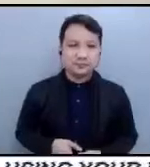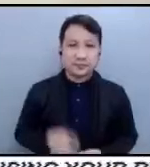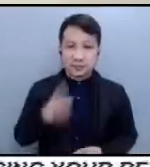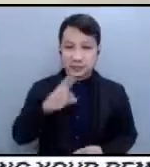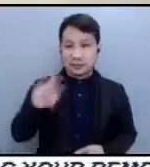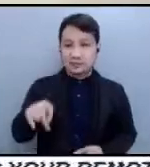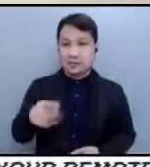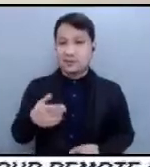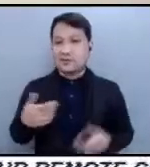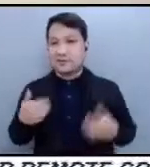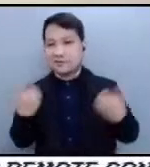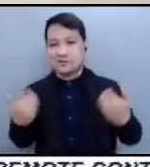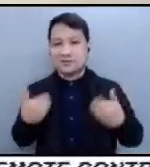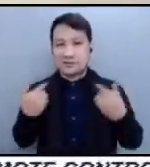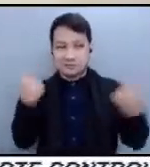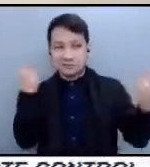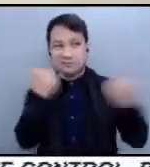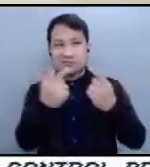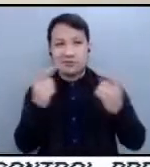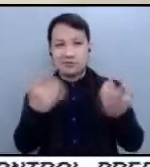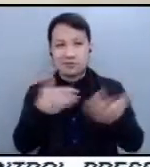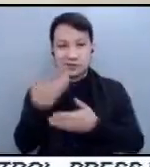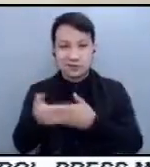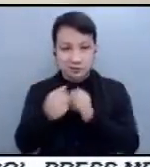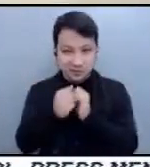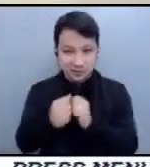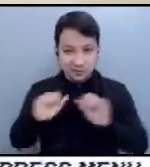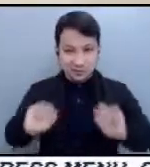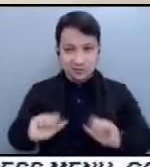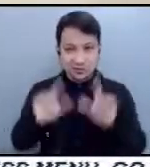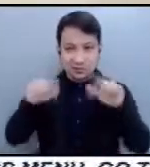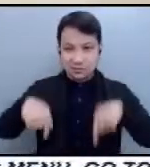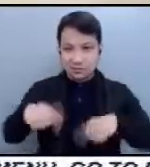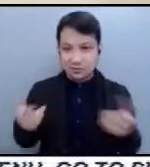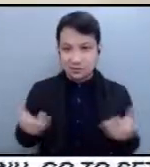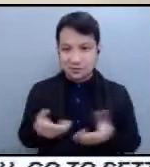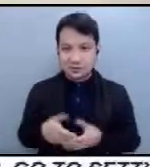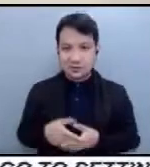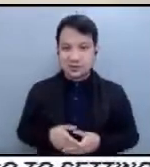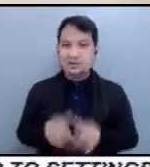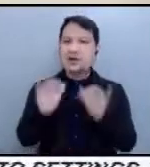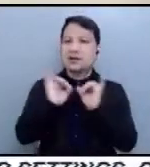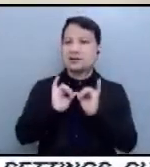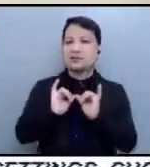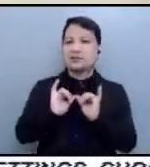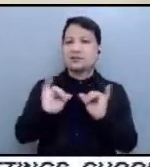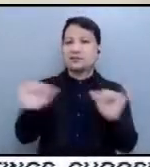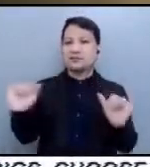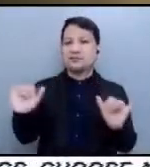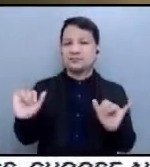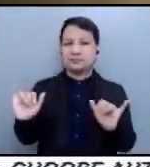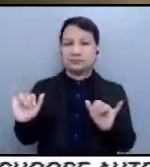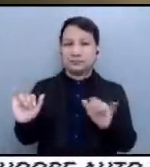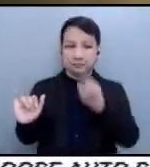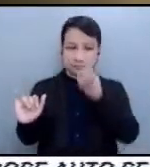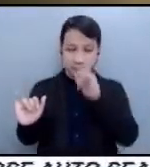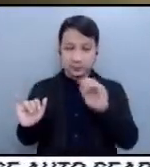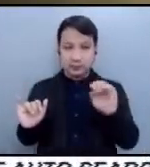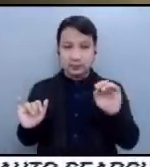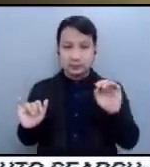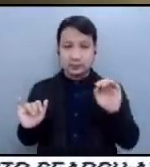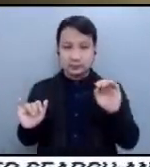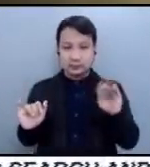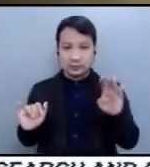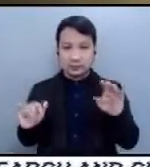Young Achievers, itong susunod na kasama natin live sa studio. Parehas pong 14 years old lang pero napakadami ng